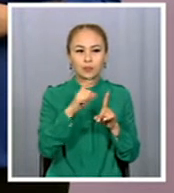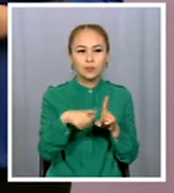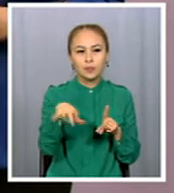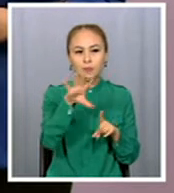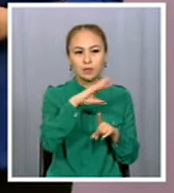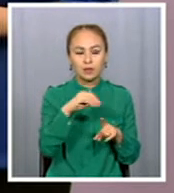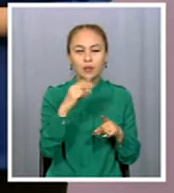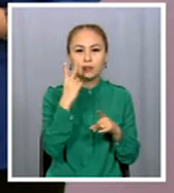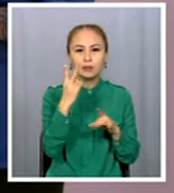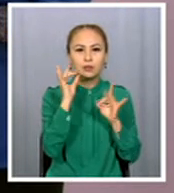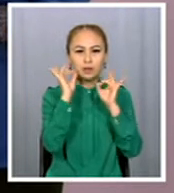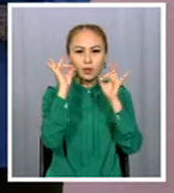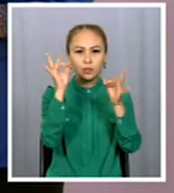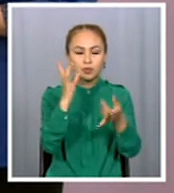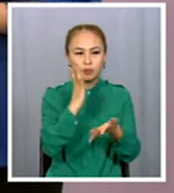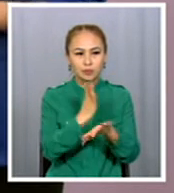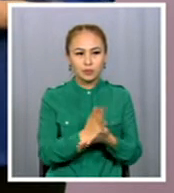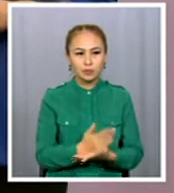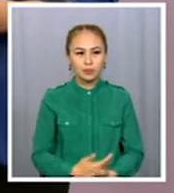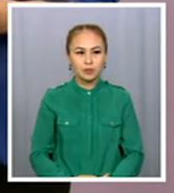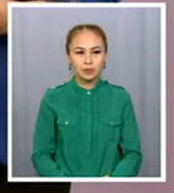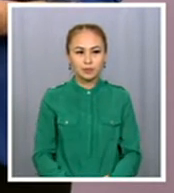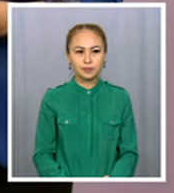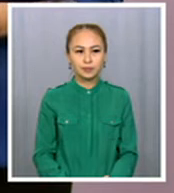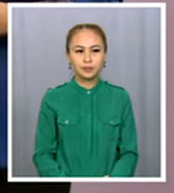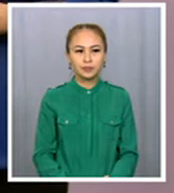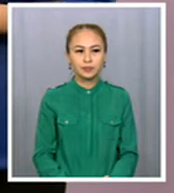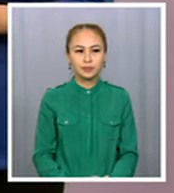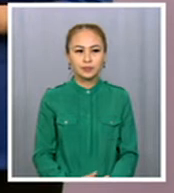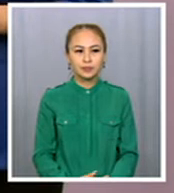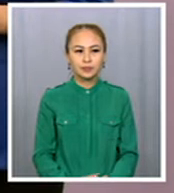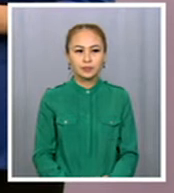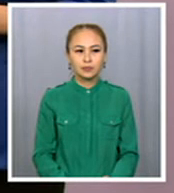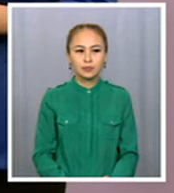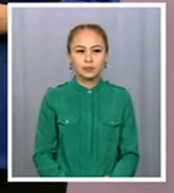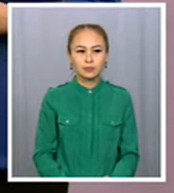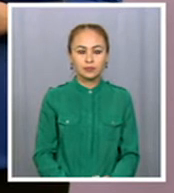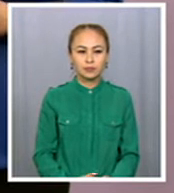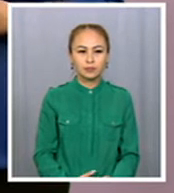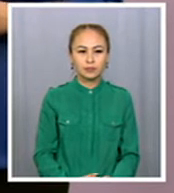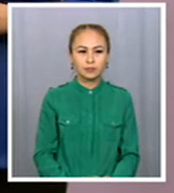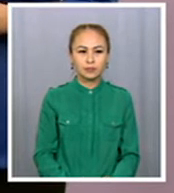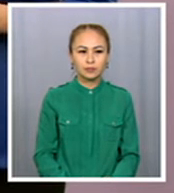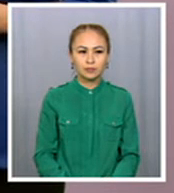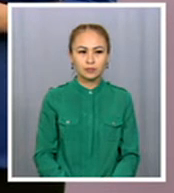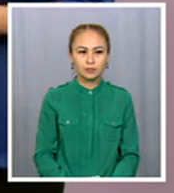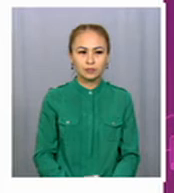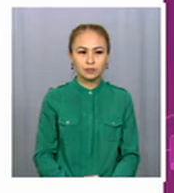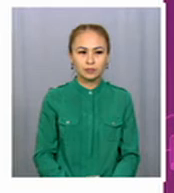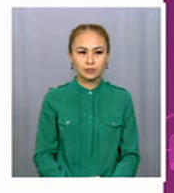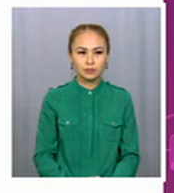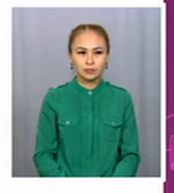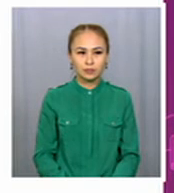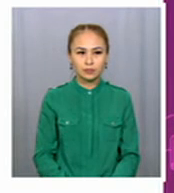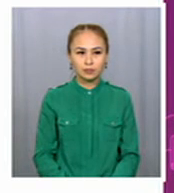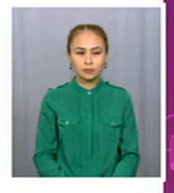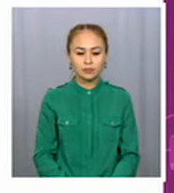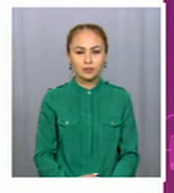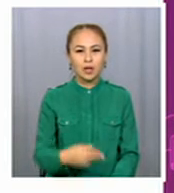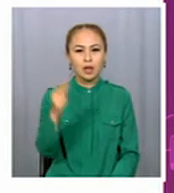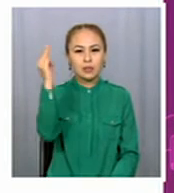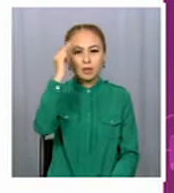2 дауысты дыбыс бар, және 3 дауыссыз дыбыс бар. Жарайсыңдар, балалар. Енді